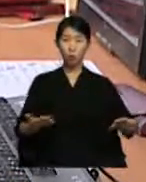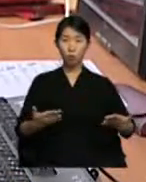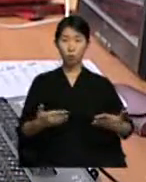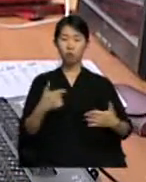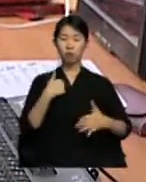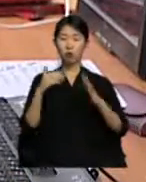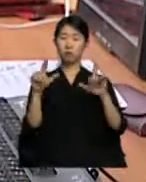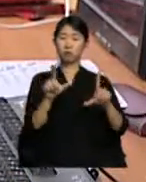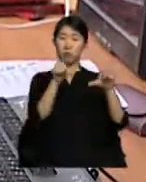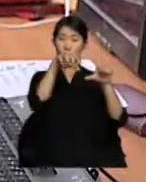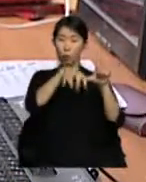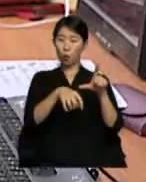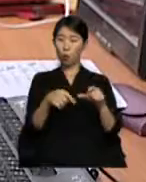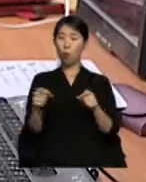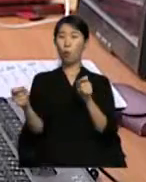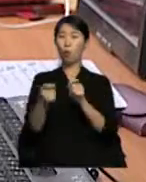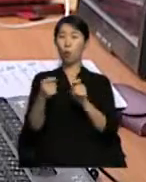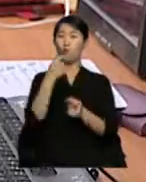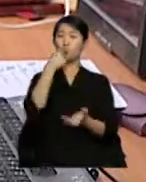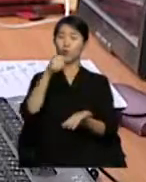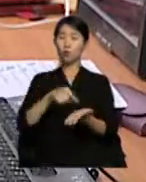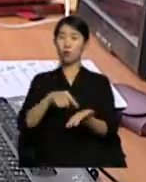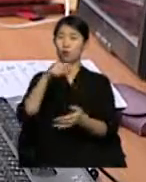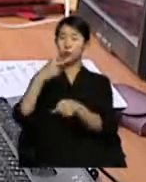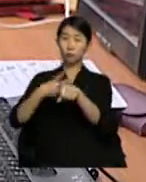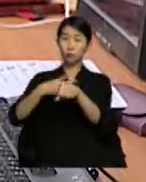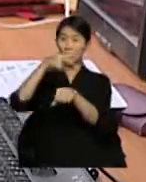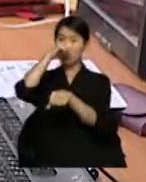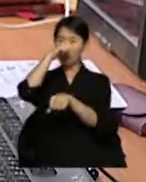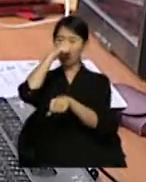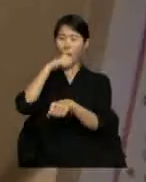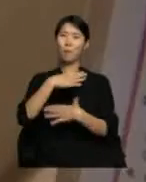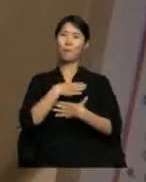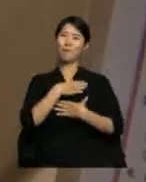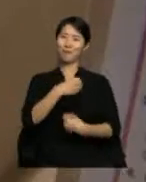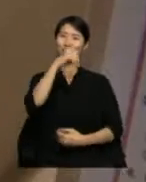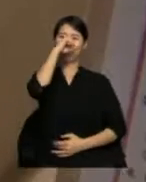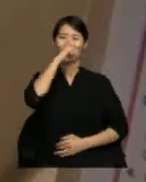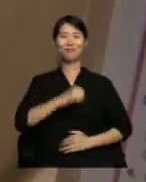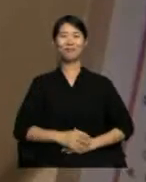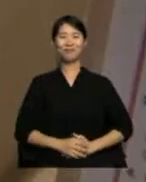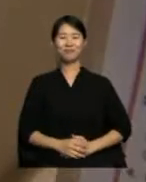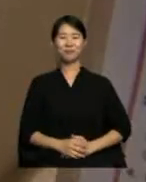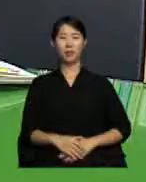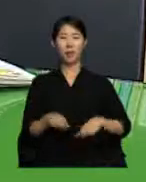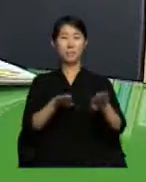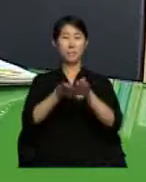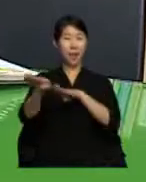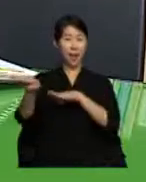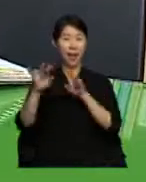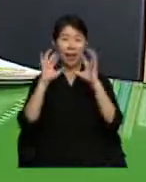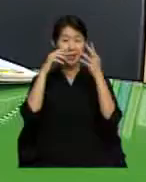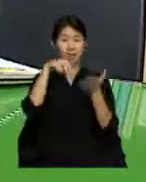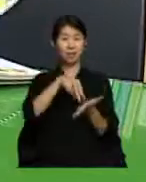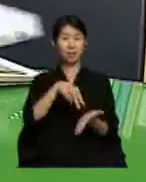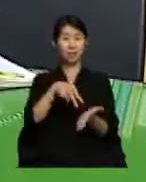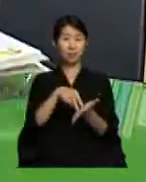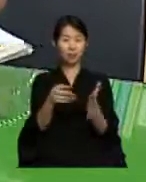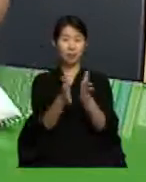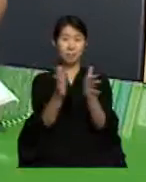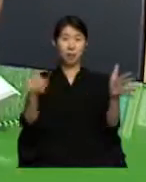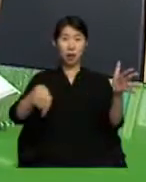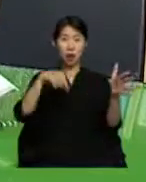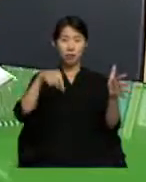접근해서 좋은 선생님한테 이렇게 교육받으니까 아주 편하고 좋죠. 방학을 맞은 아이들도 단지 내에 마련된